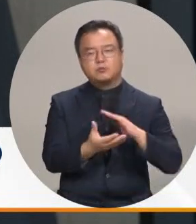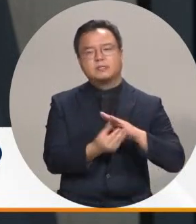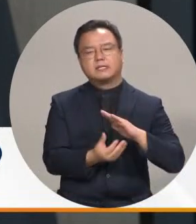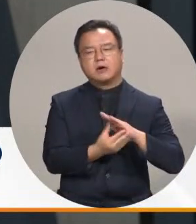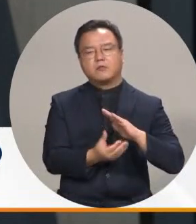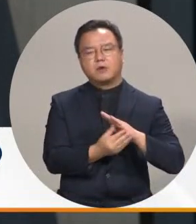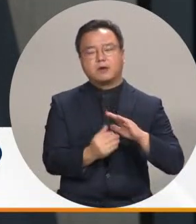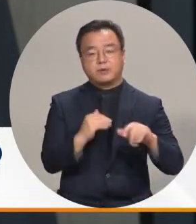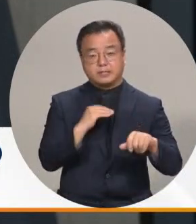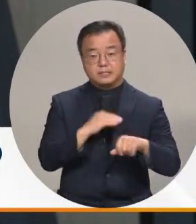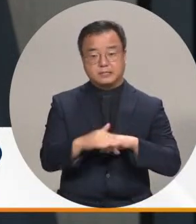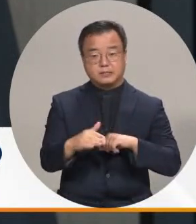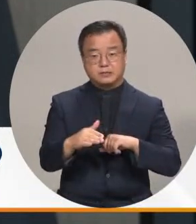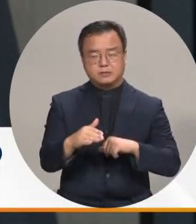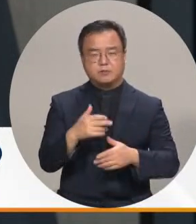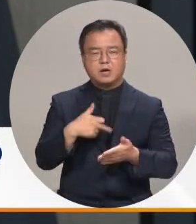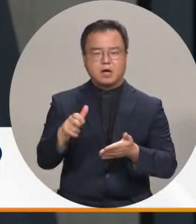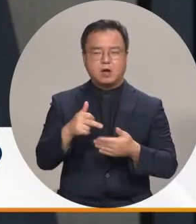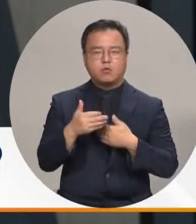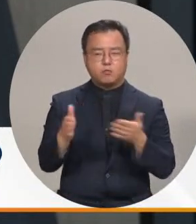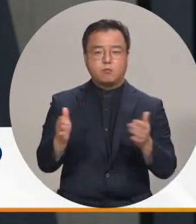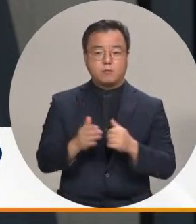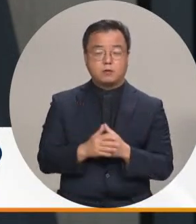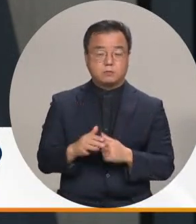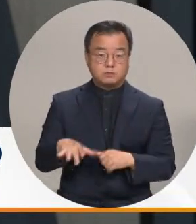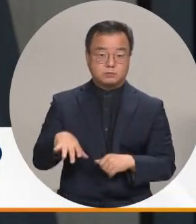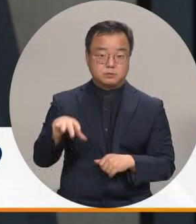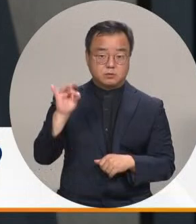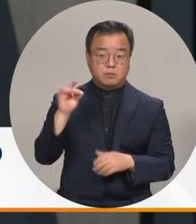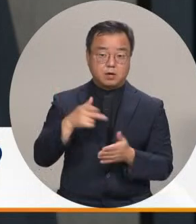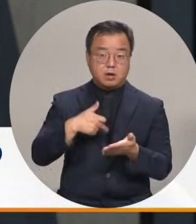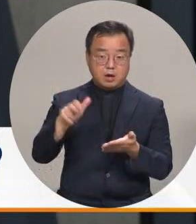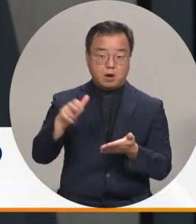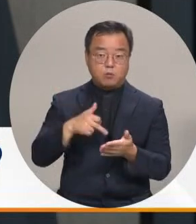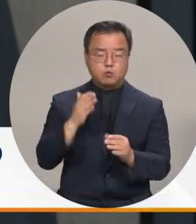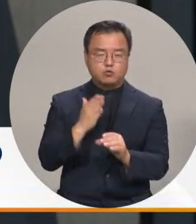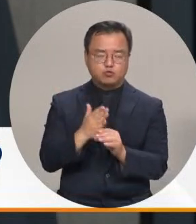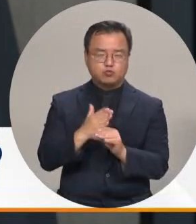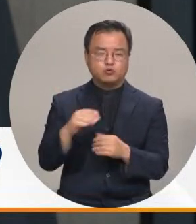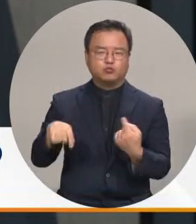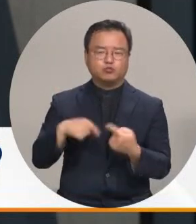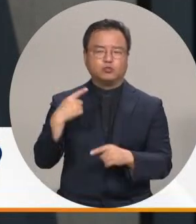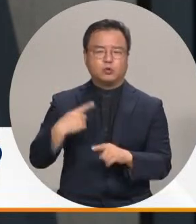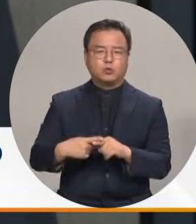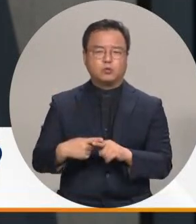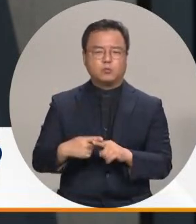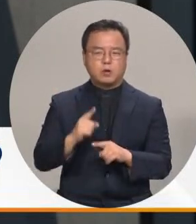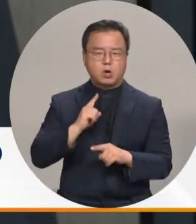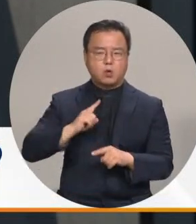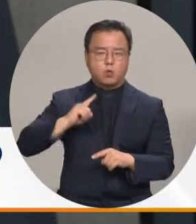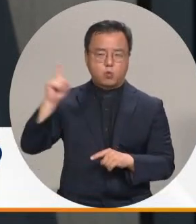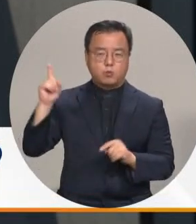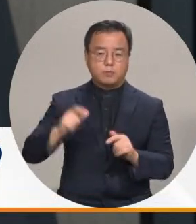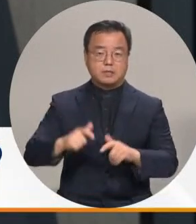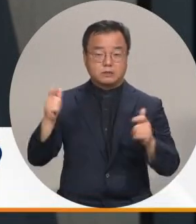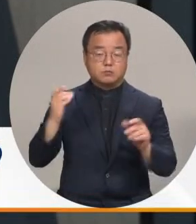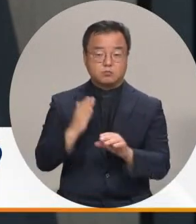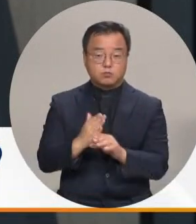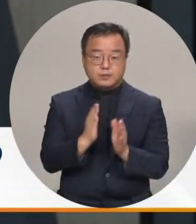단톡방을 가리킵니다 처음에는 주로 카카오톡에서 운영이 되다가 어 고소고발이 느니까